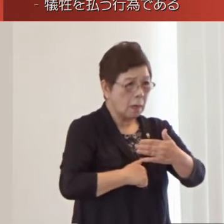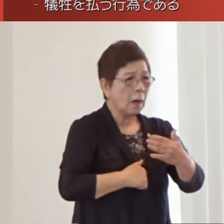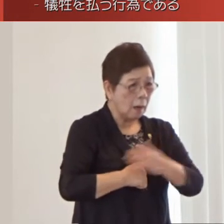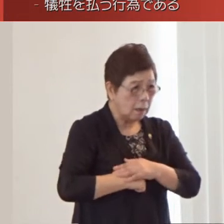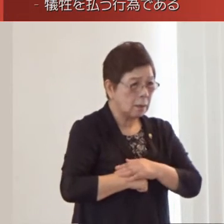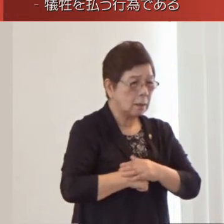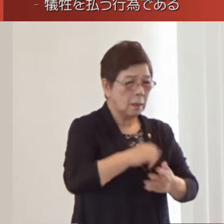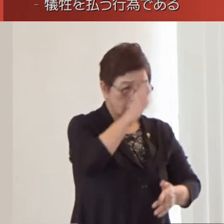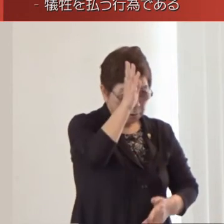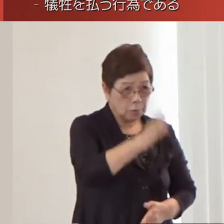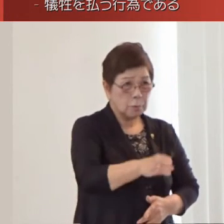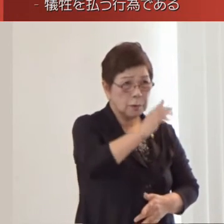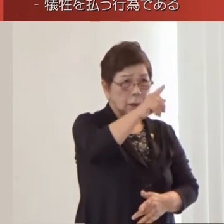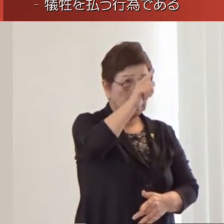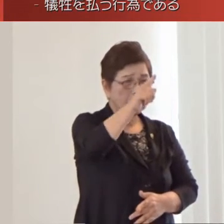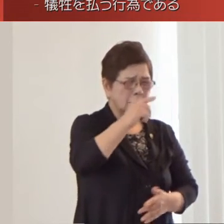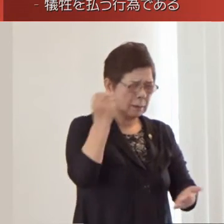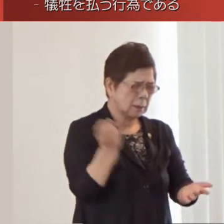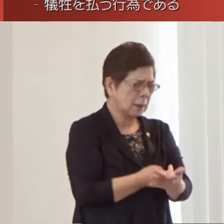です。